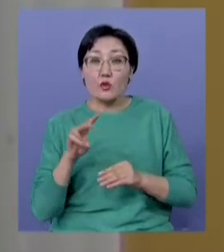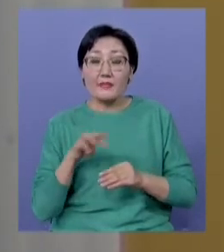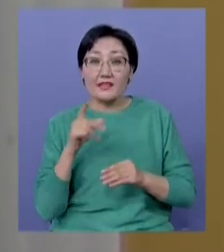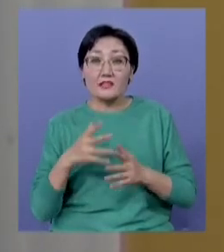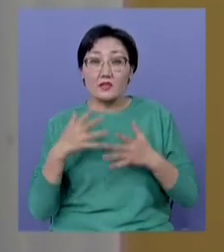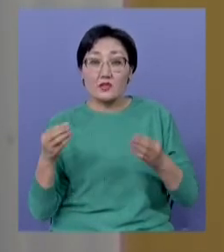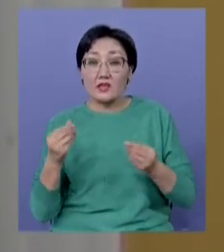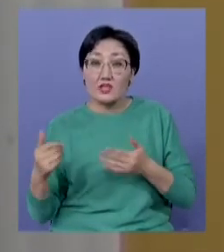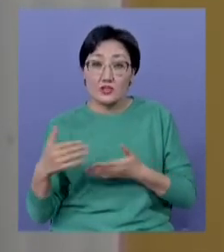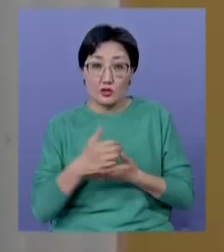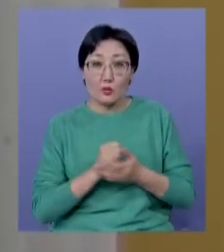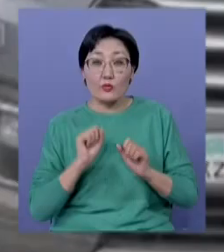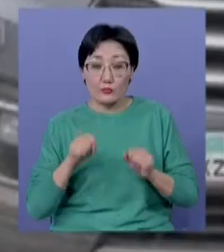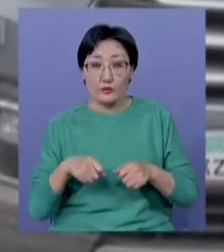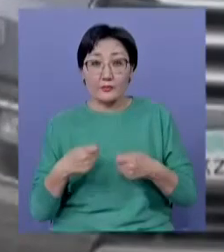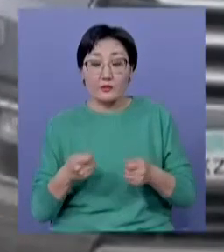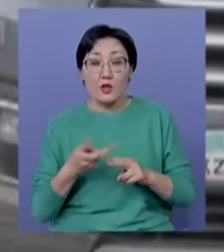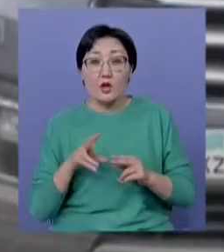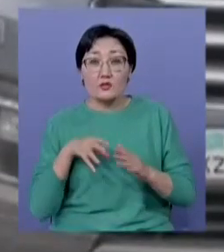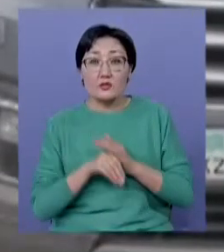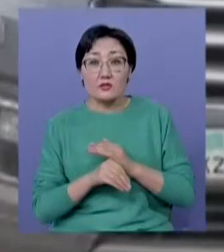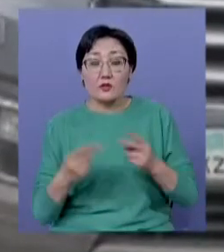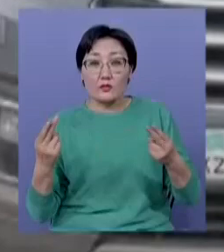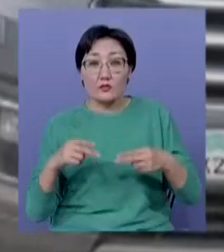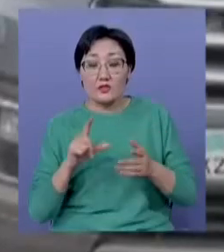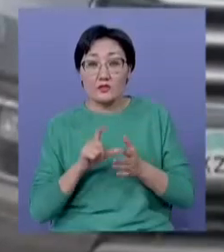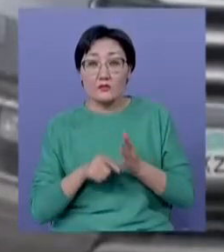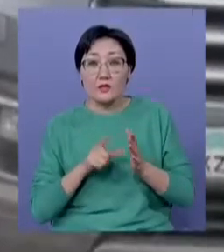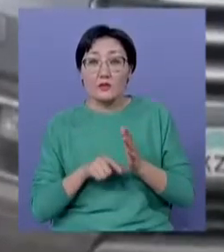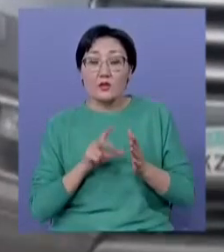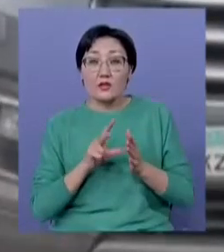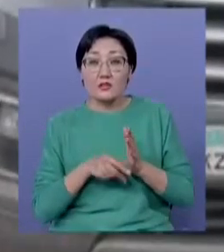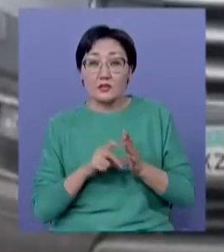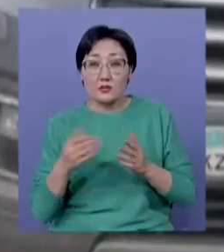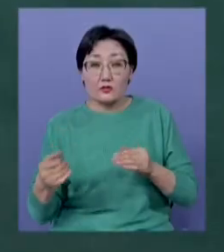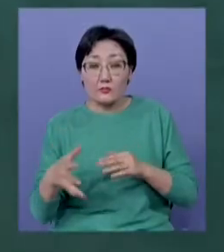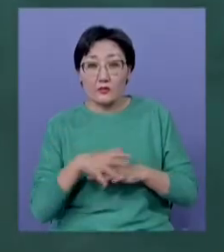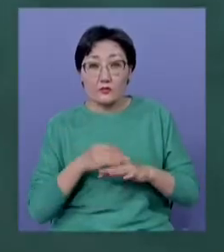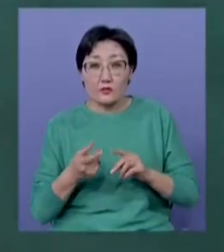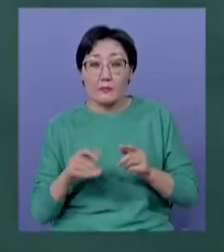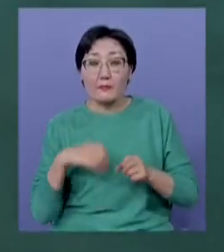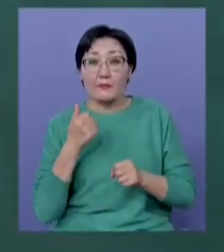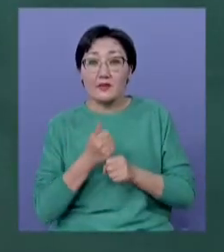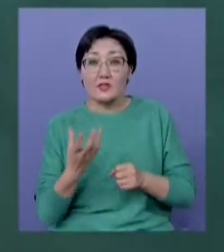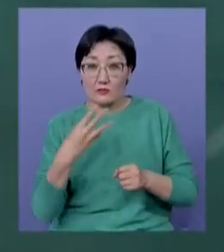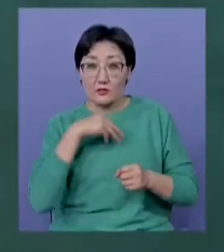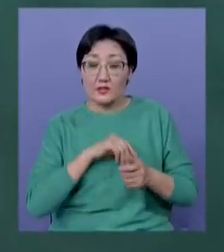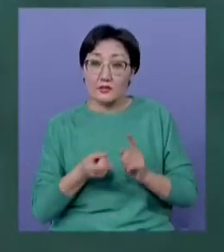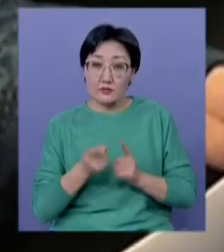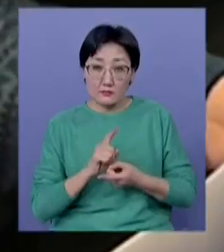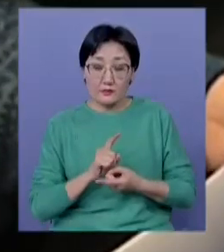астам қаржы жинауға мүмкіндік береді. Соның ішінде кедендік және салықтық әкімшілендіруді де басты қайнар көзіне